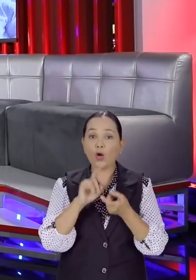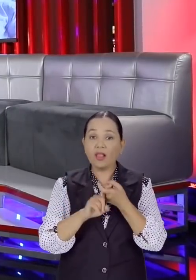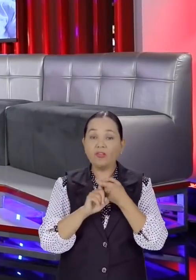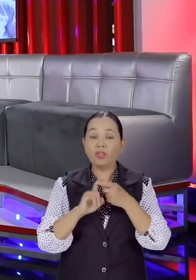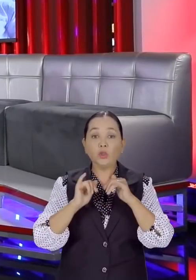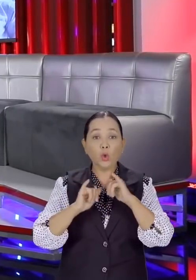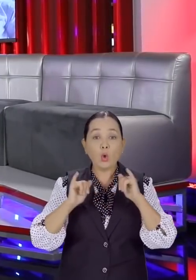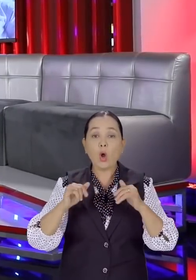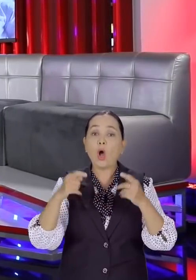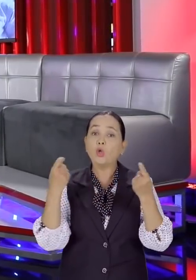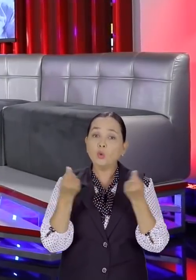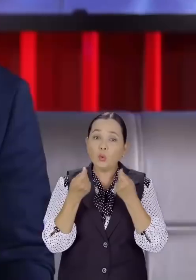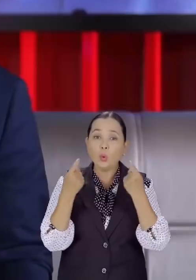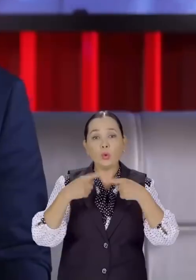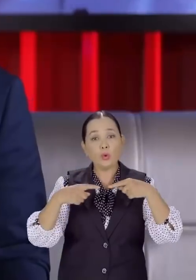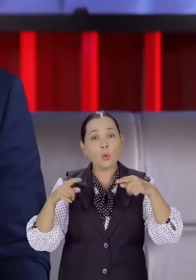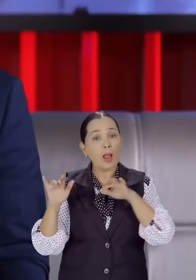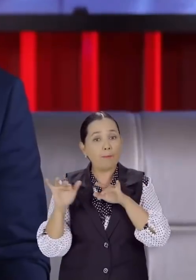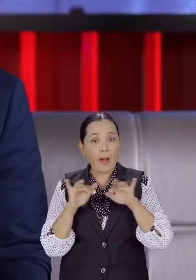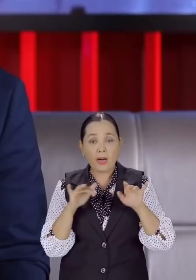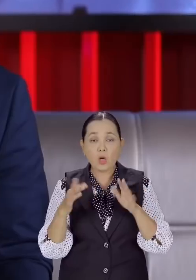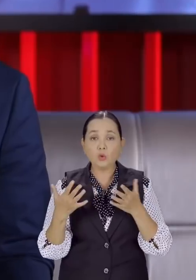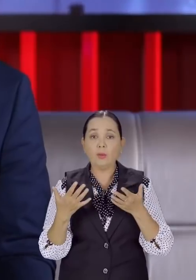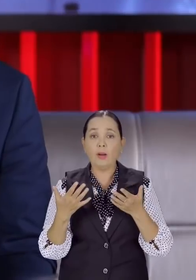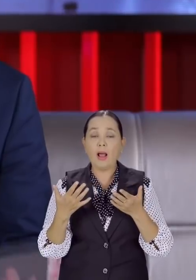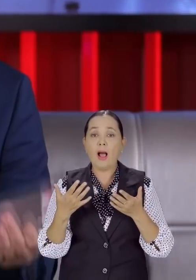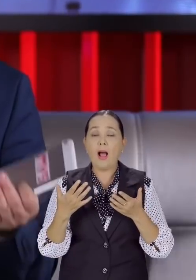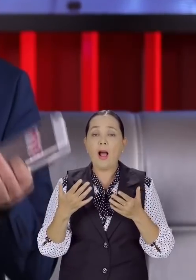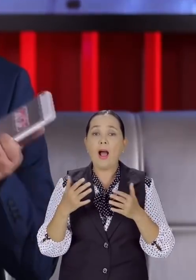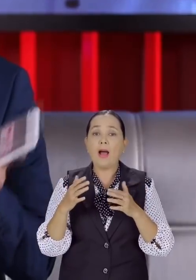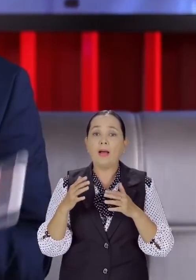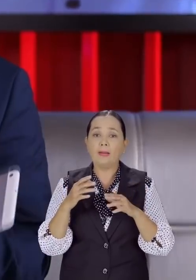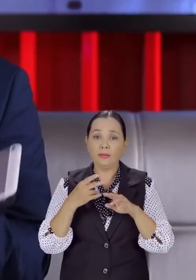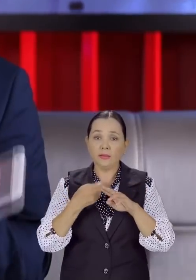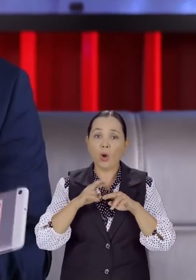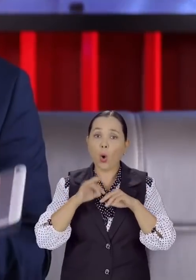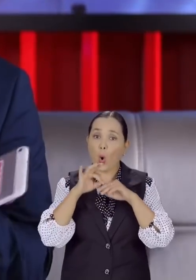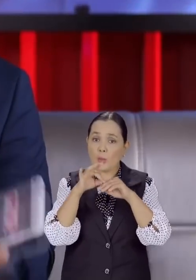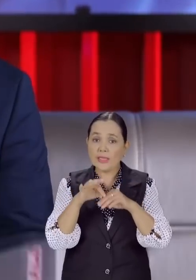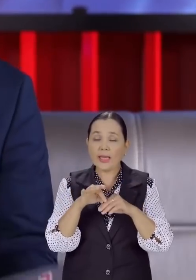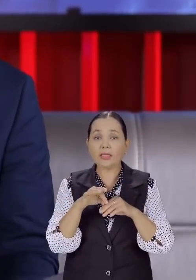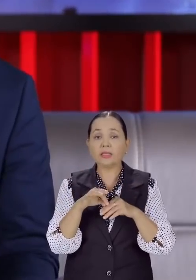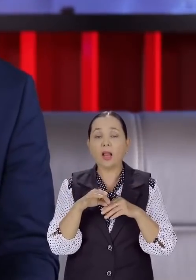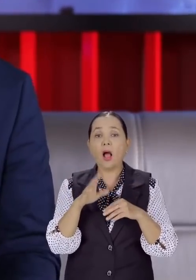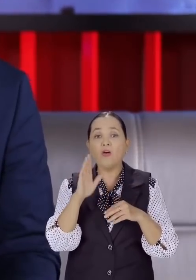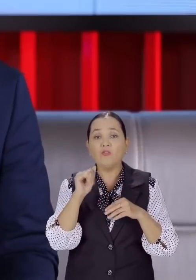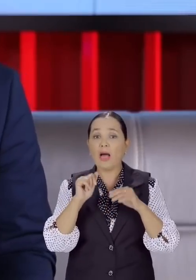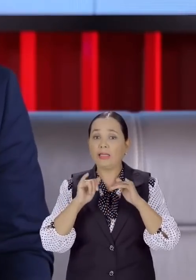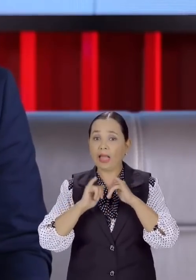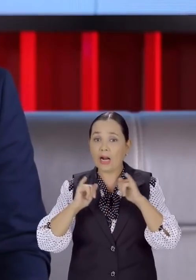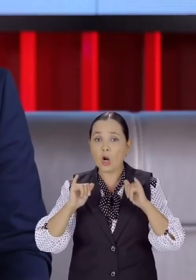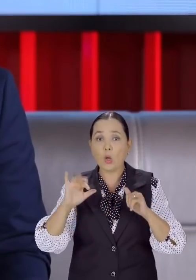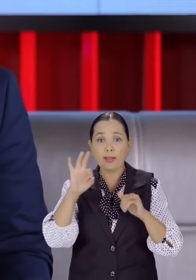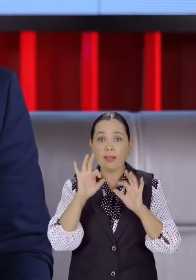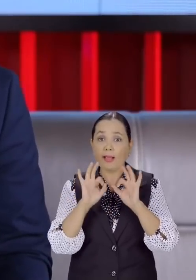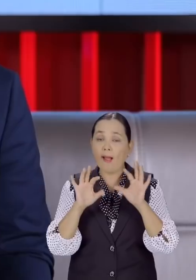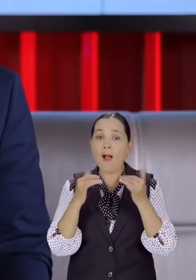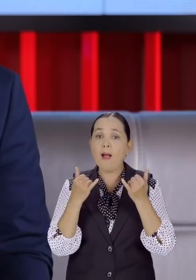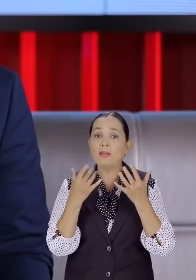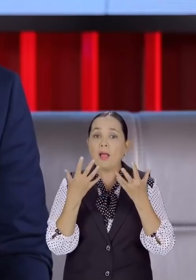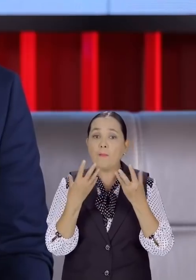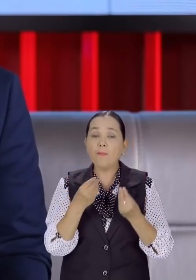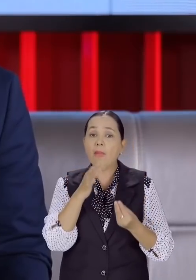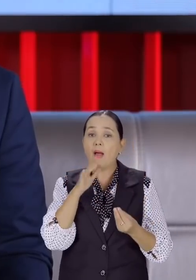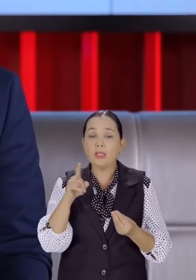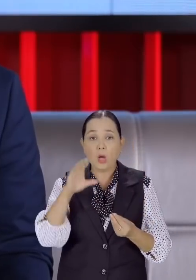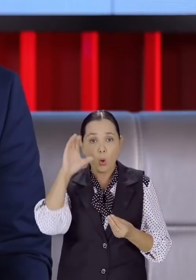koronavirus tarqalishi to'y, turli marosimlar hamda demak tadbirlarda o'tkazilayotgani va tarqalayotgani haqida aytilgan. Ayni